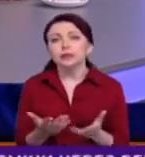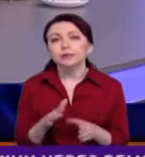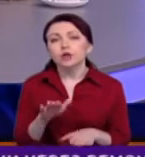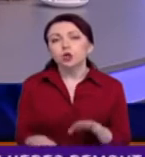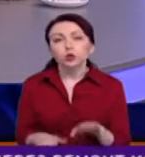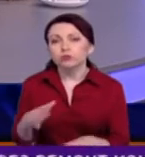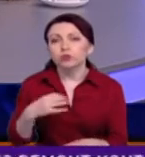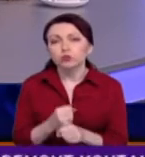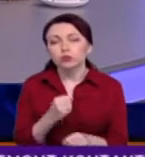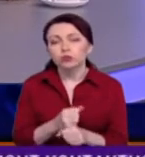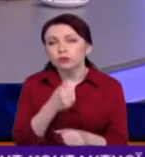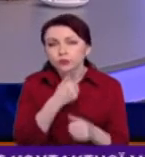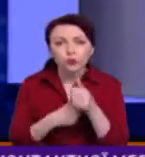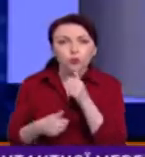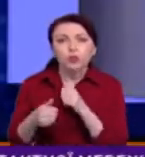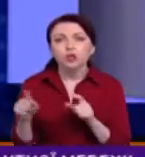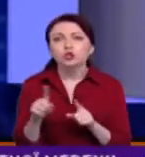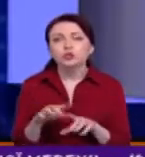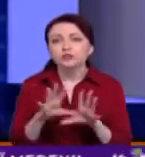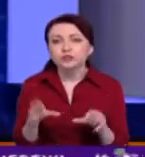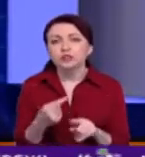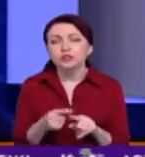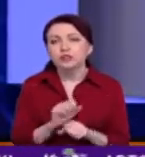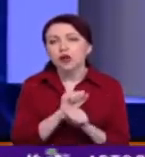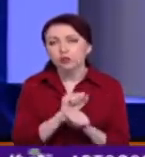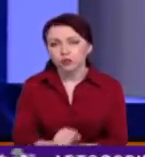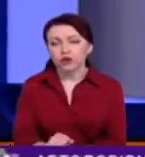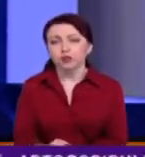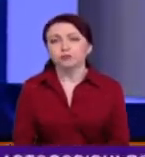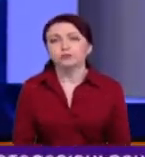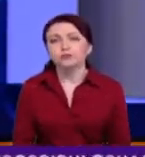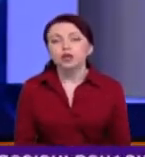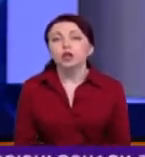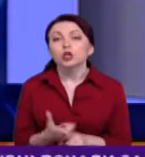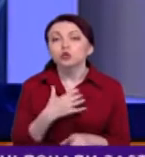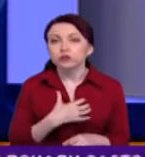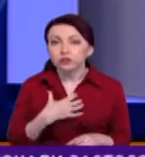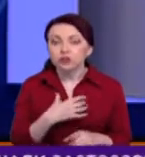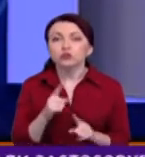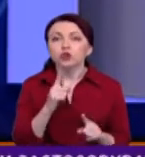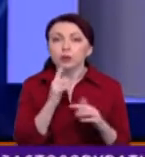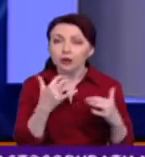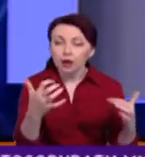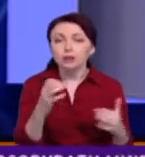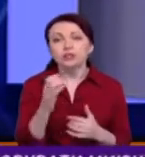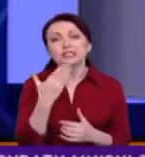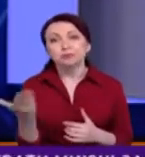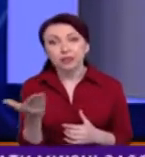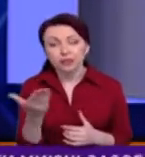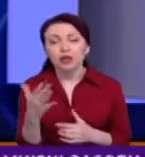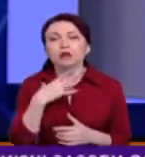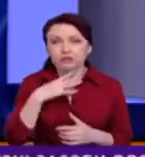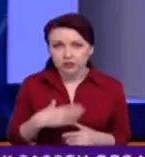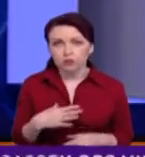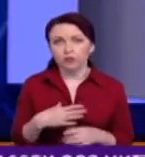було зроблено спроб, щоб все це загальмувати. Тому дуже важливо, що парламент і спікер витримав